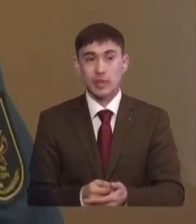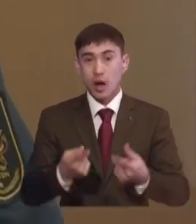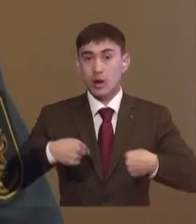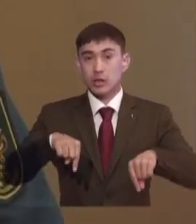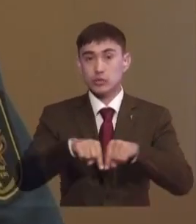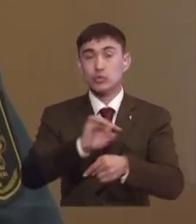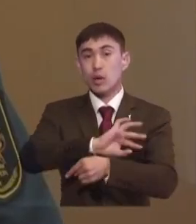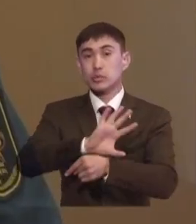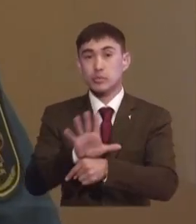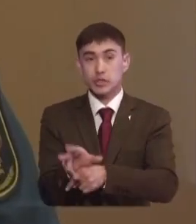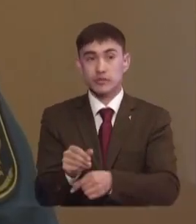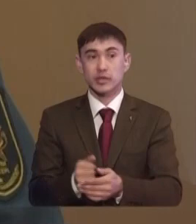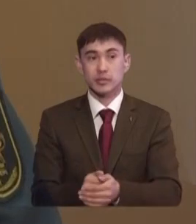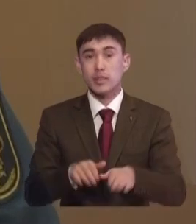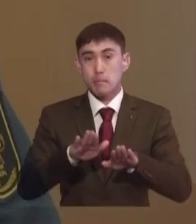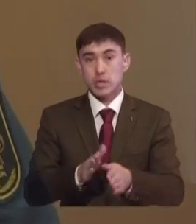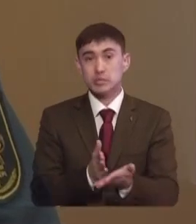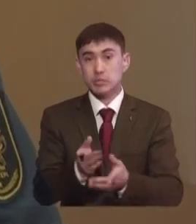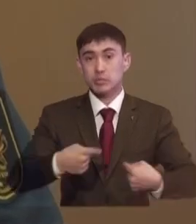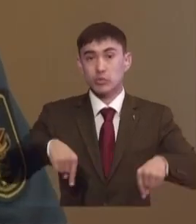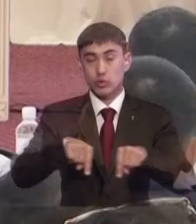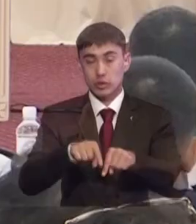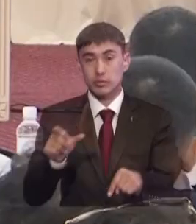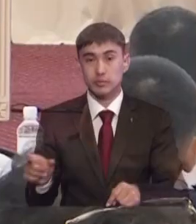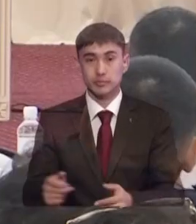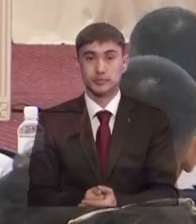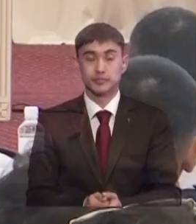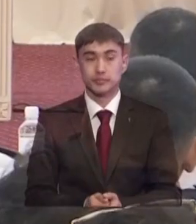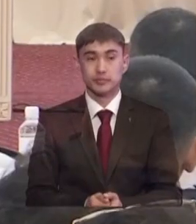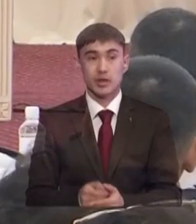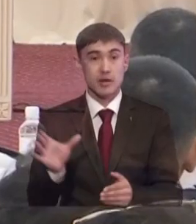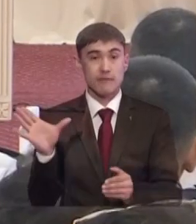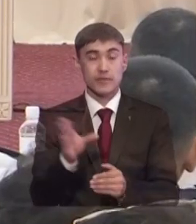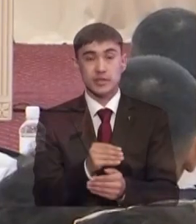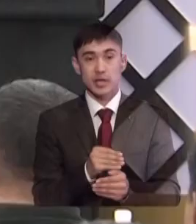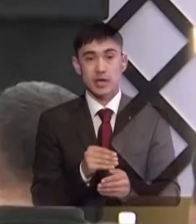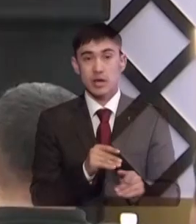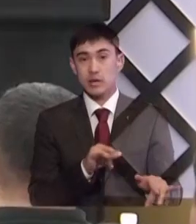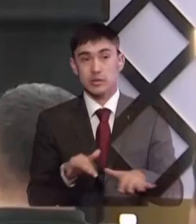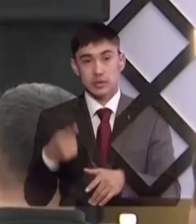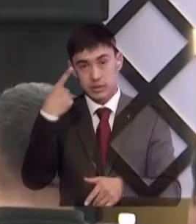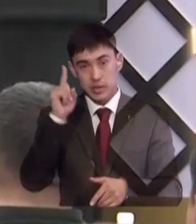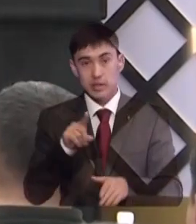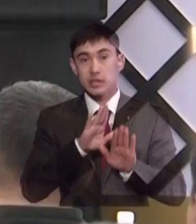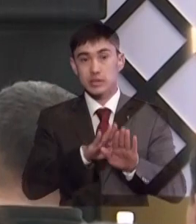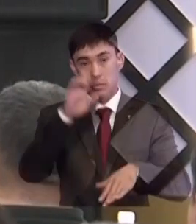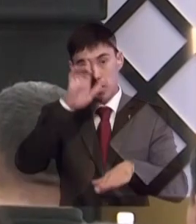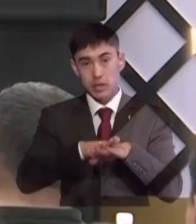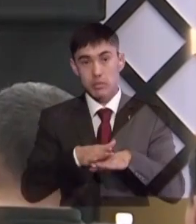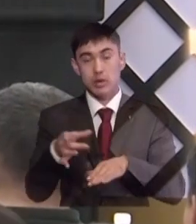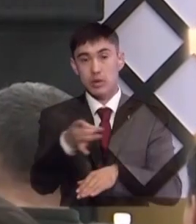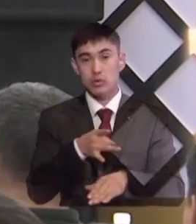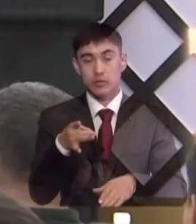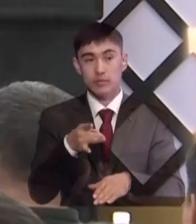организует и обеспечивает местными исполнительными органами. Все, как мы все знаете, заместители акимов